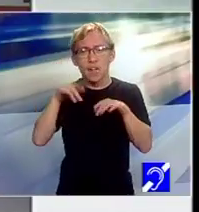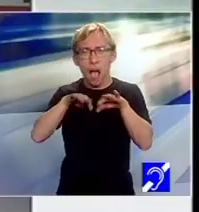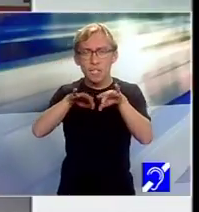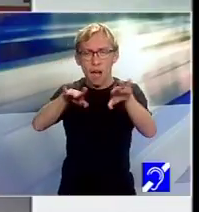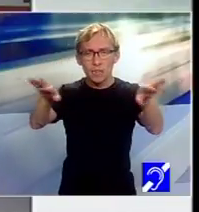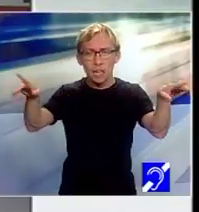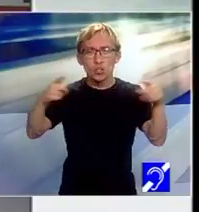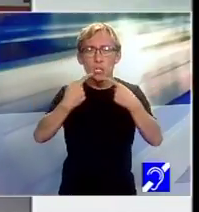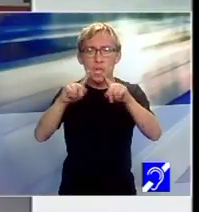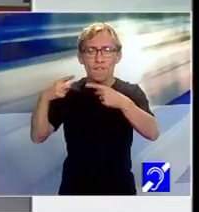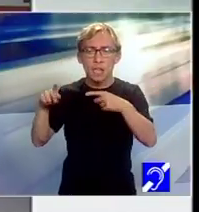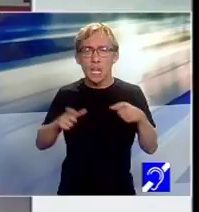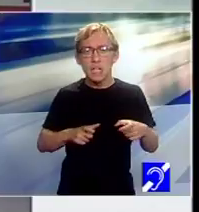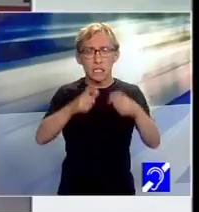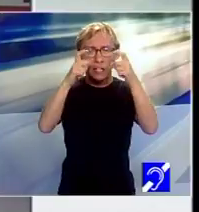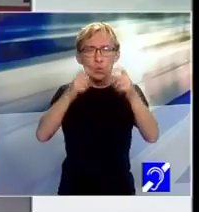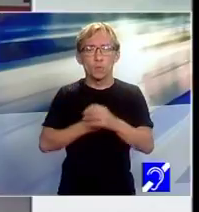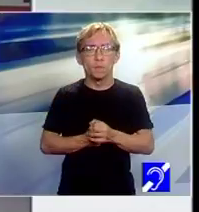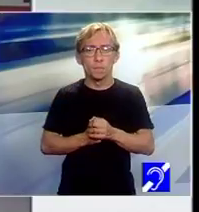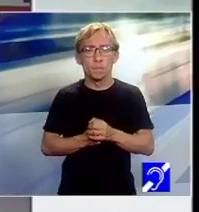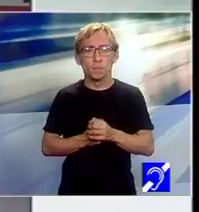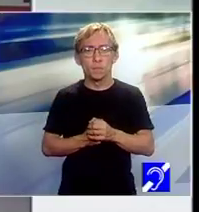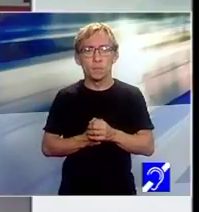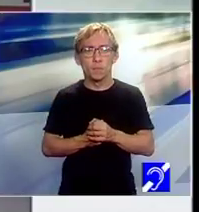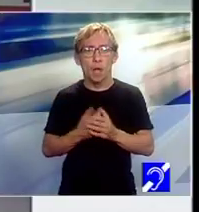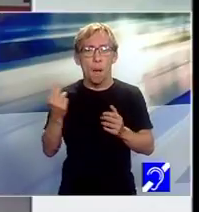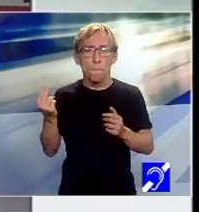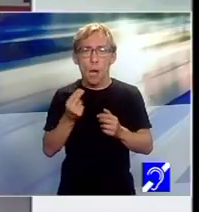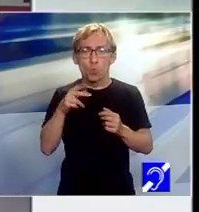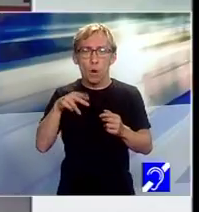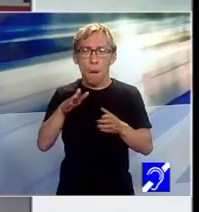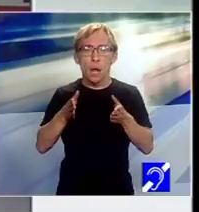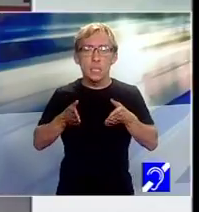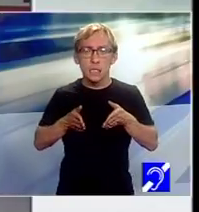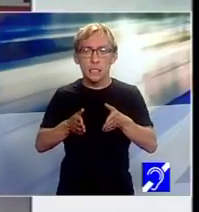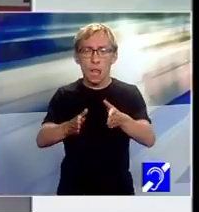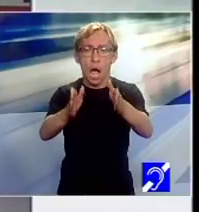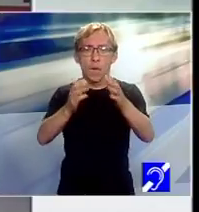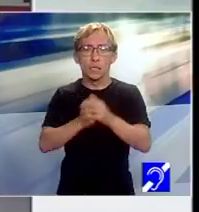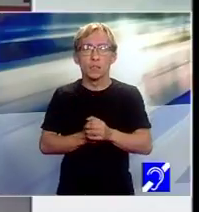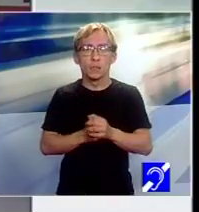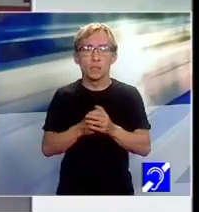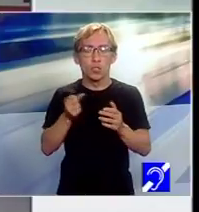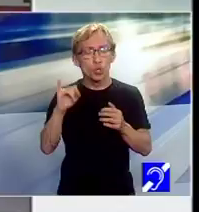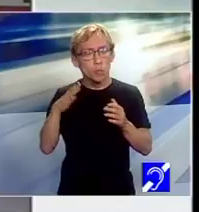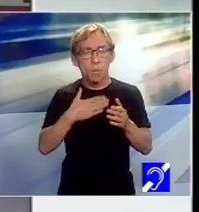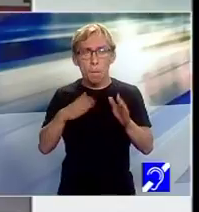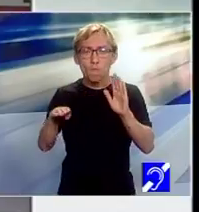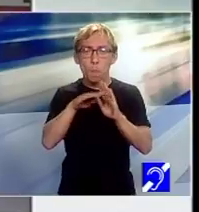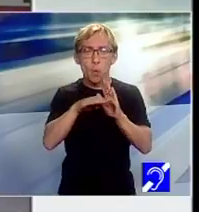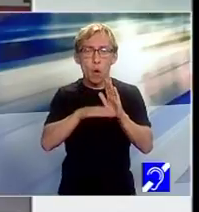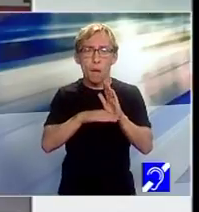instituției. Desigur că faptul că am ieșit în stradă și am avut aceste programe în care au avut acces